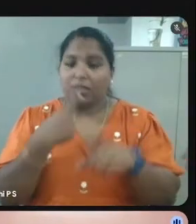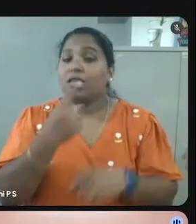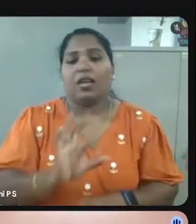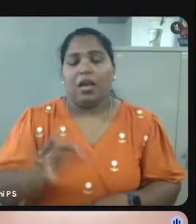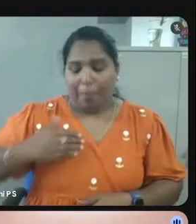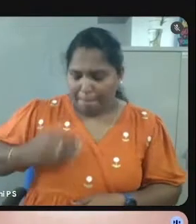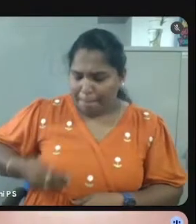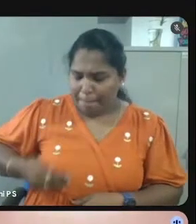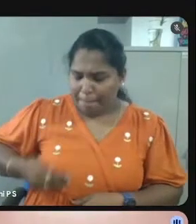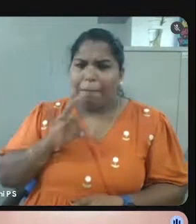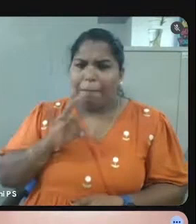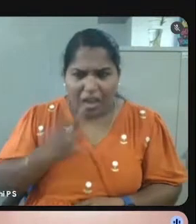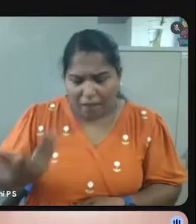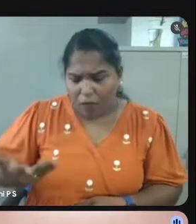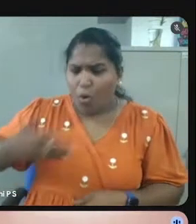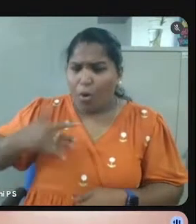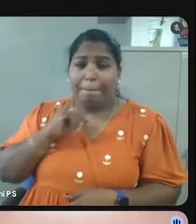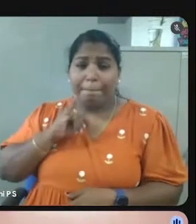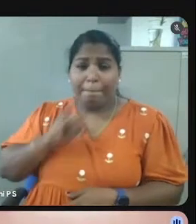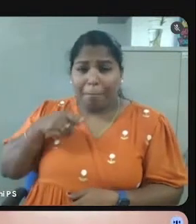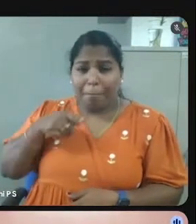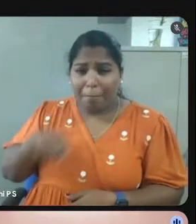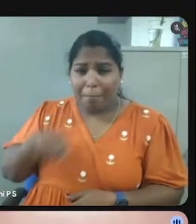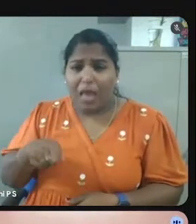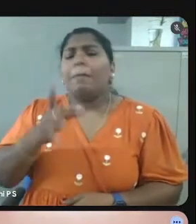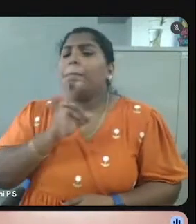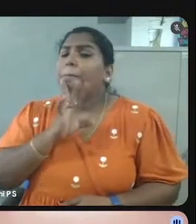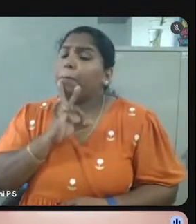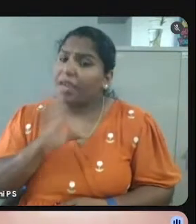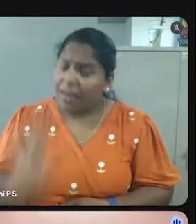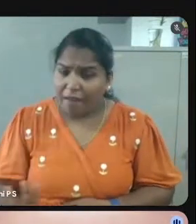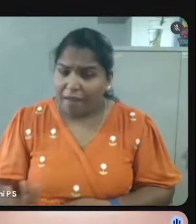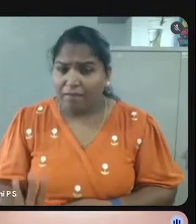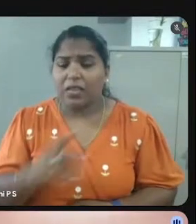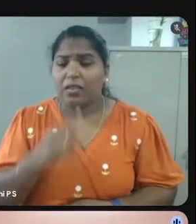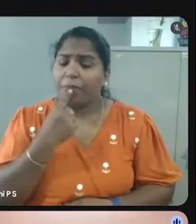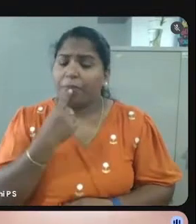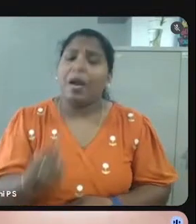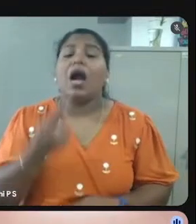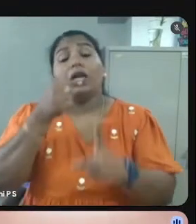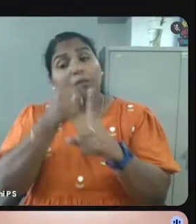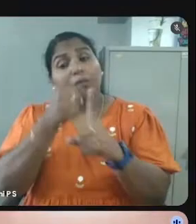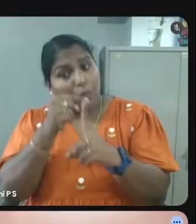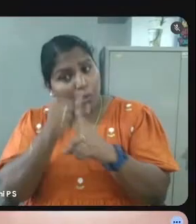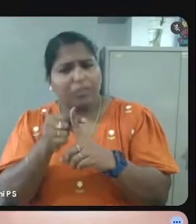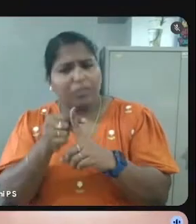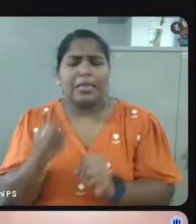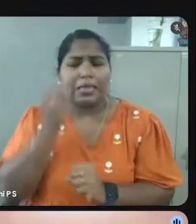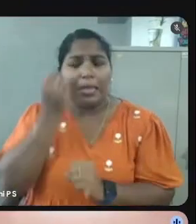പെനിസില് ഇങ്ങനെ പ്രശ്നമുണ്ട് എന്ന് ഒരു പോസിറ്റീവായിട്ട് പറഞ്ഞാലോ നമുക്ക് ഈ കാര്യങ്ങൾ ഒരു പോസിറ്റീവായിട്ട് മുന്നോട്ട് പോകാൻ